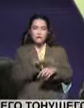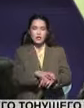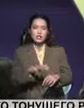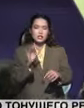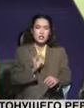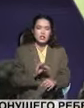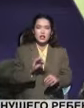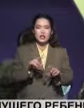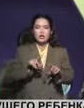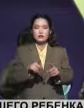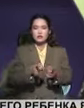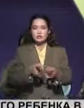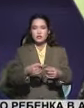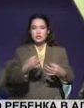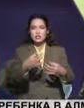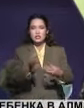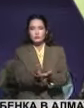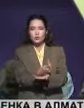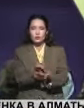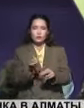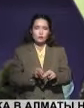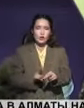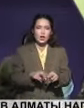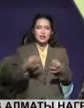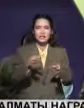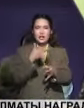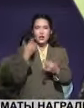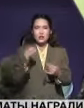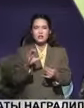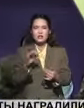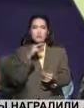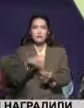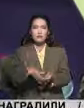выявлять, пресекать и ликвидировать несанкционированные места размещения